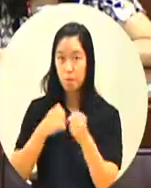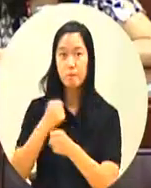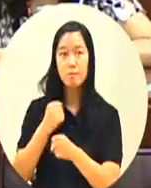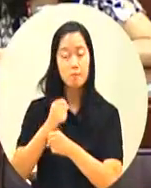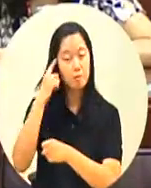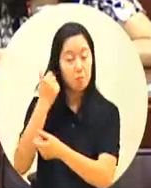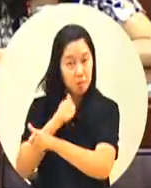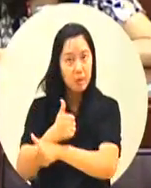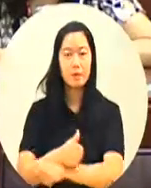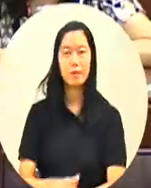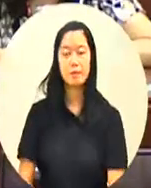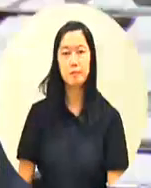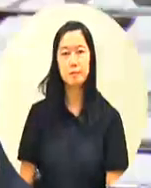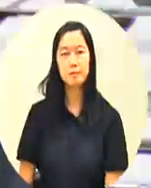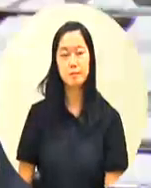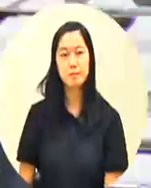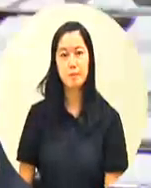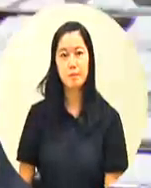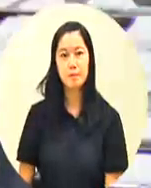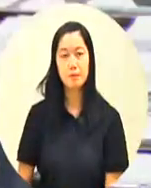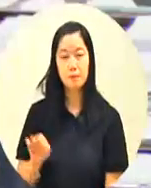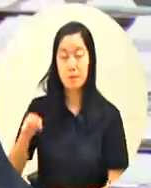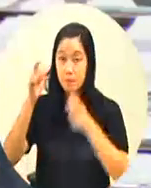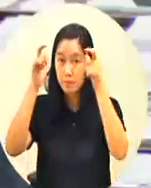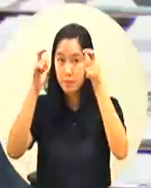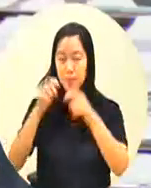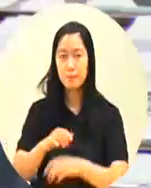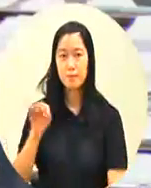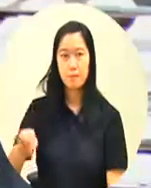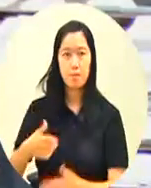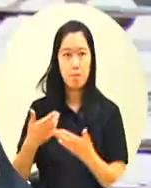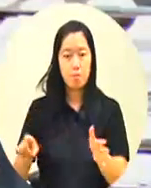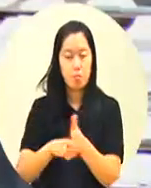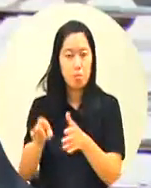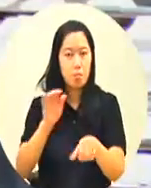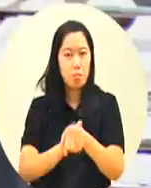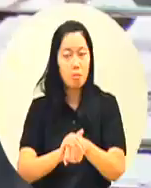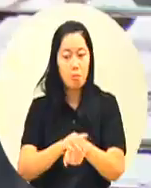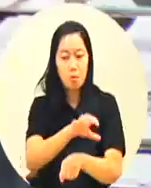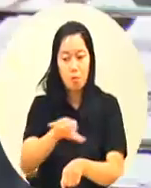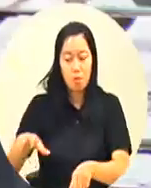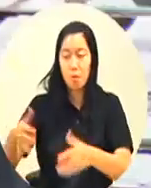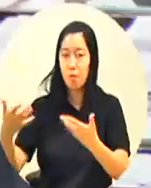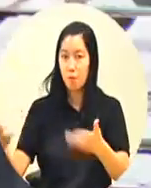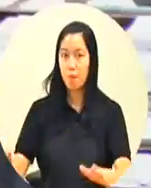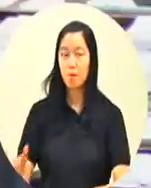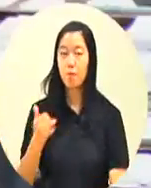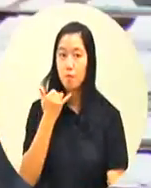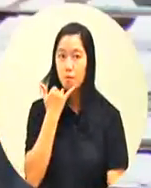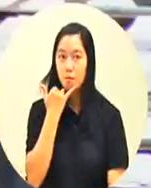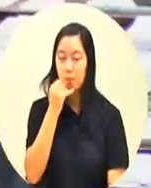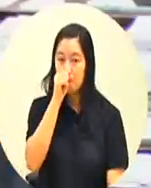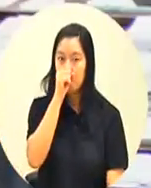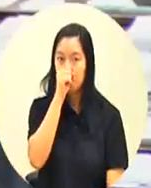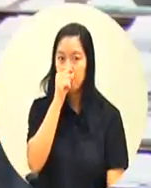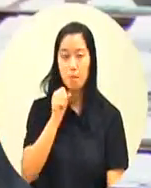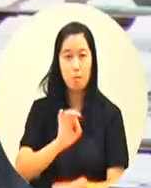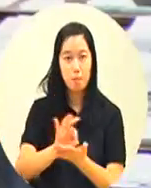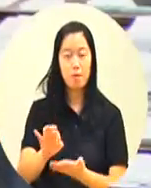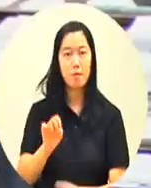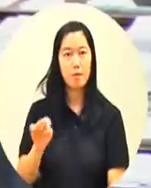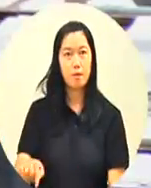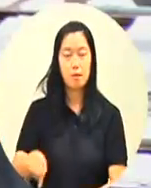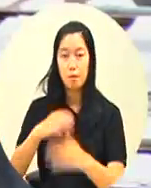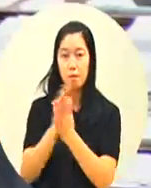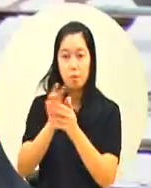请坐了哈。我想其实在高雄其实有很多的专业单位你们应该可以好好的运用在做这整个的训